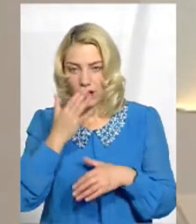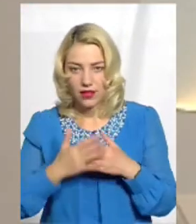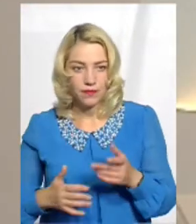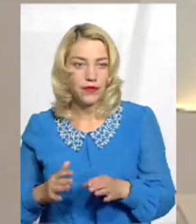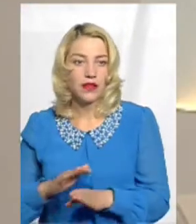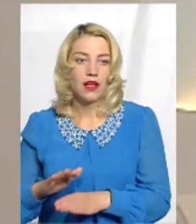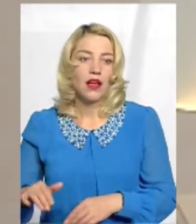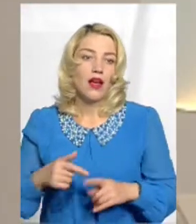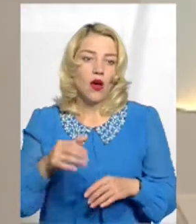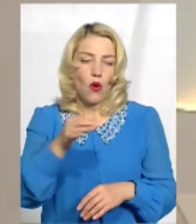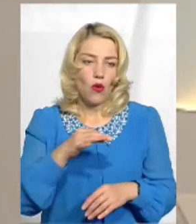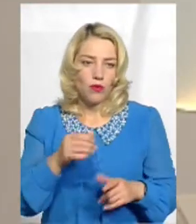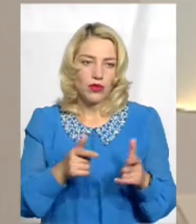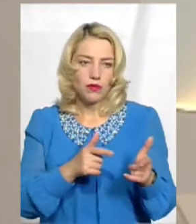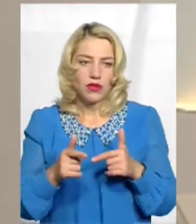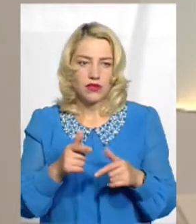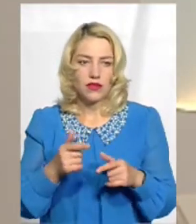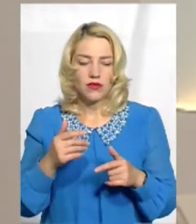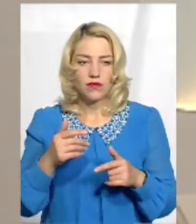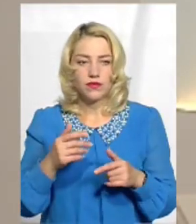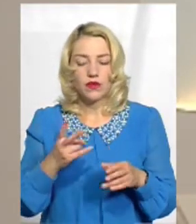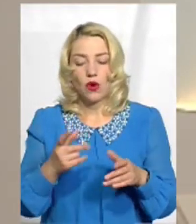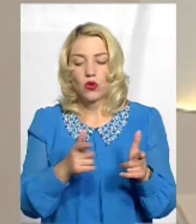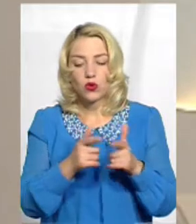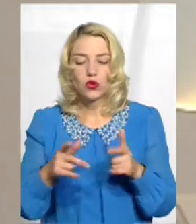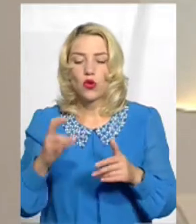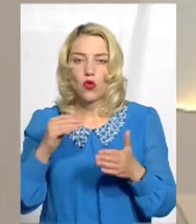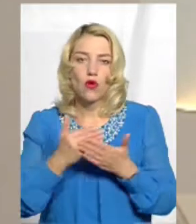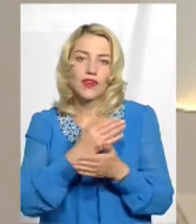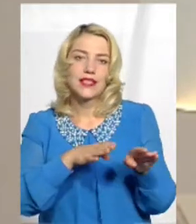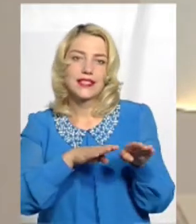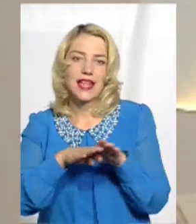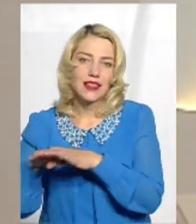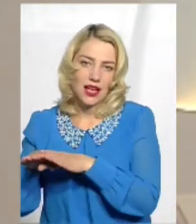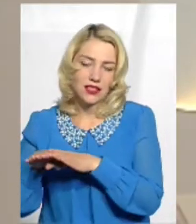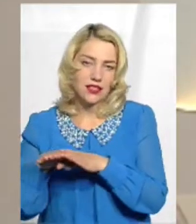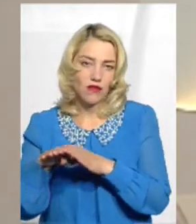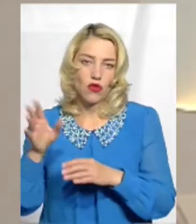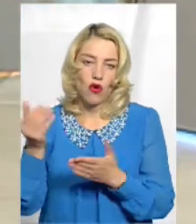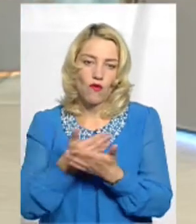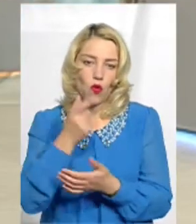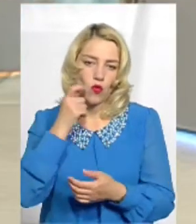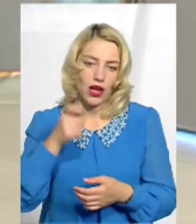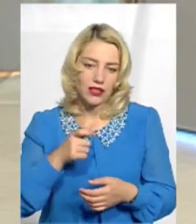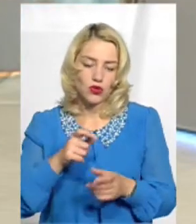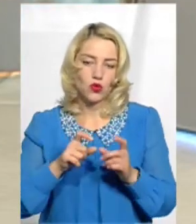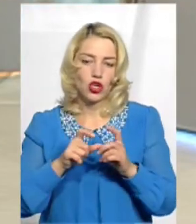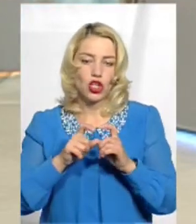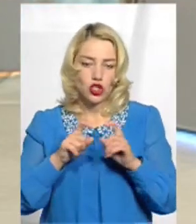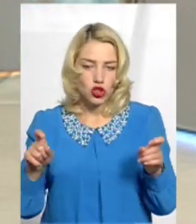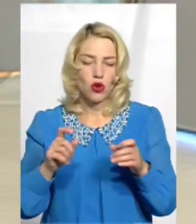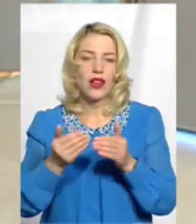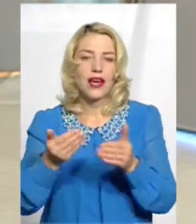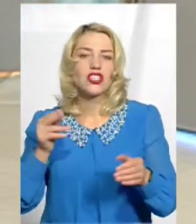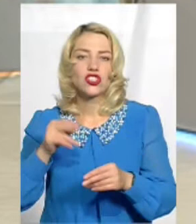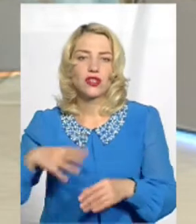4 школи почали пілотувати стандарти нової української школи раніше за всіх, з 17-го року. Так, вони і